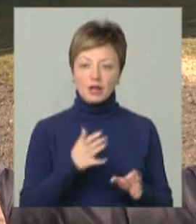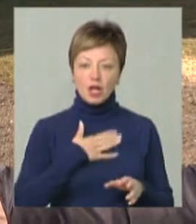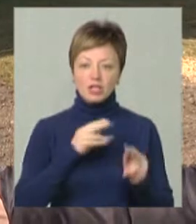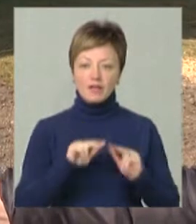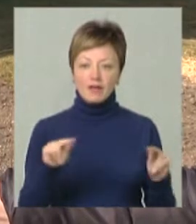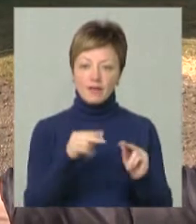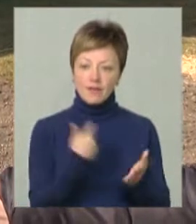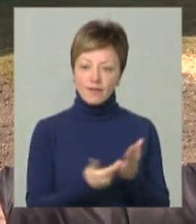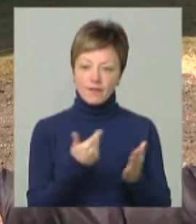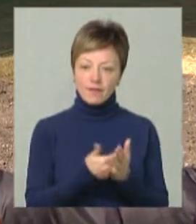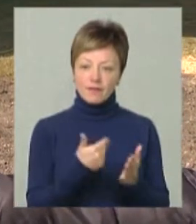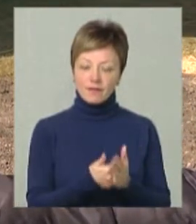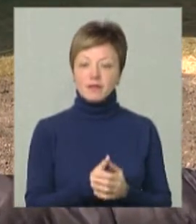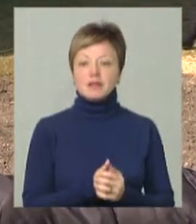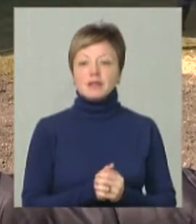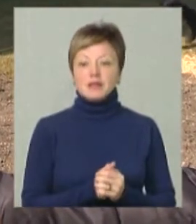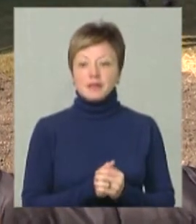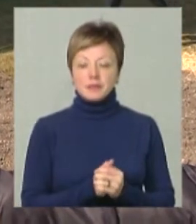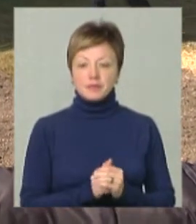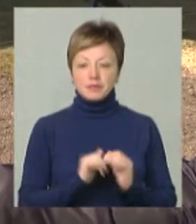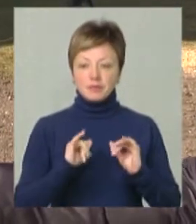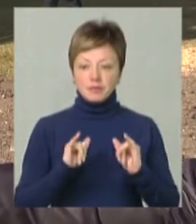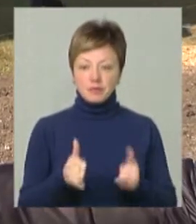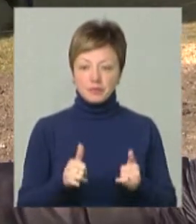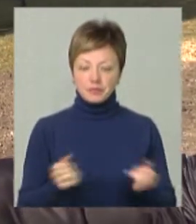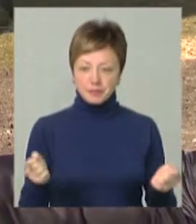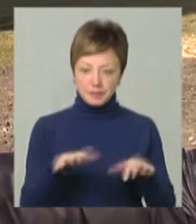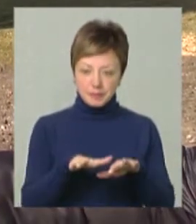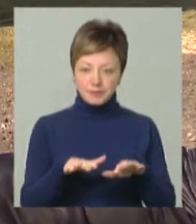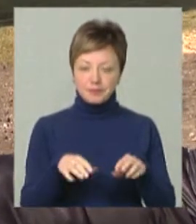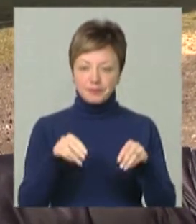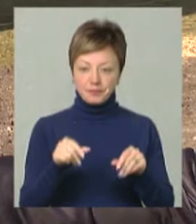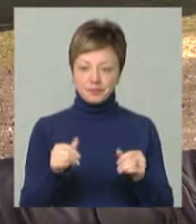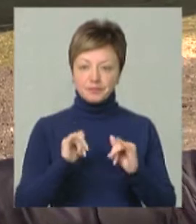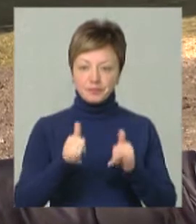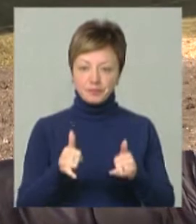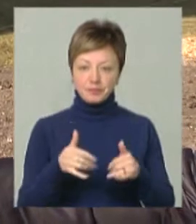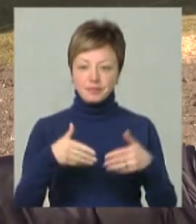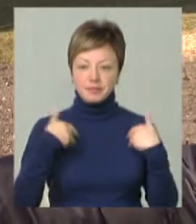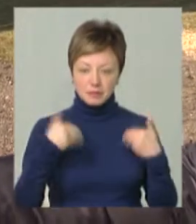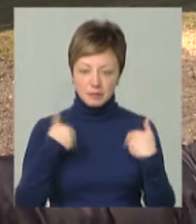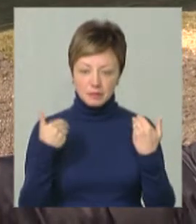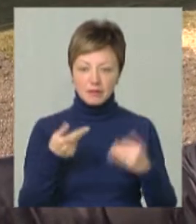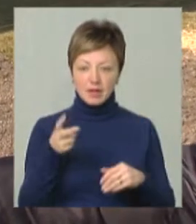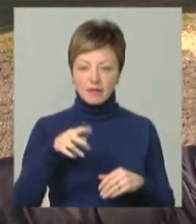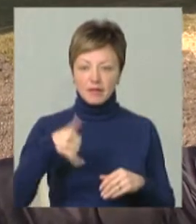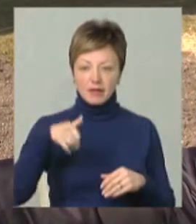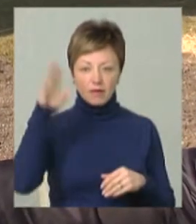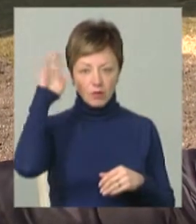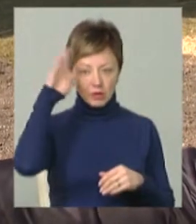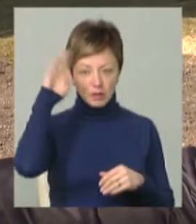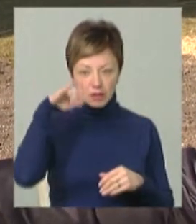викладачі якраз саме цим зараз займаються. Закидаємо рослину, поливаємо зверху добривом, плюс два відра води